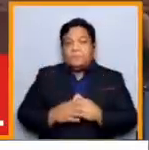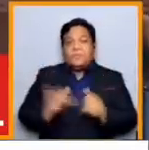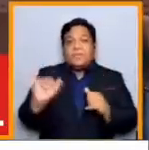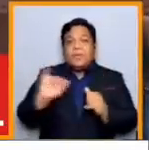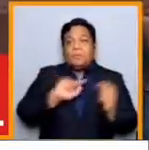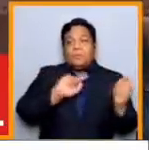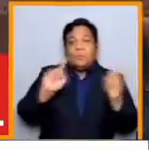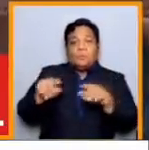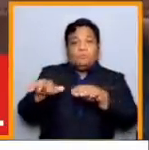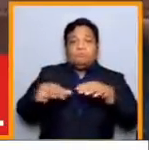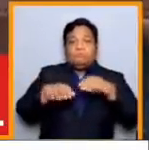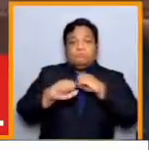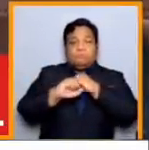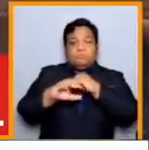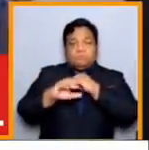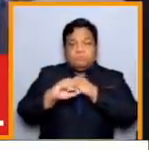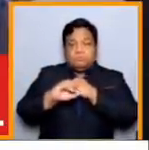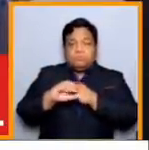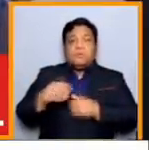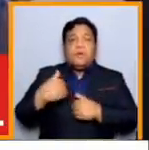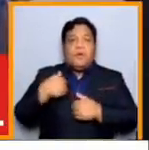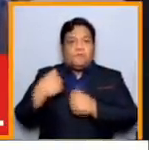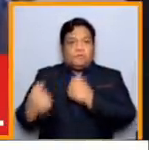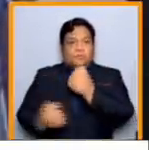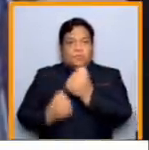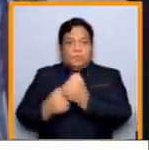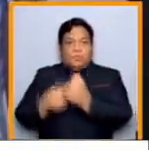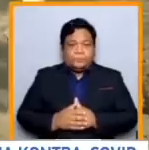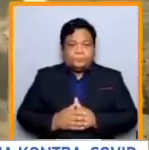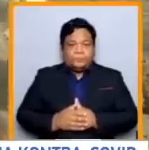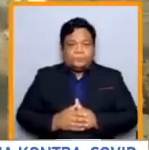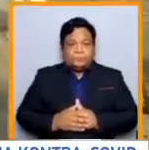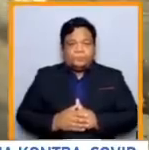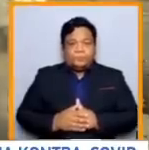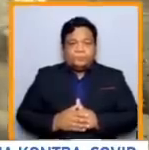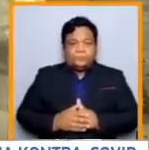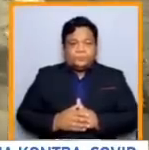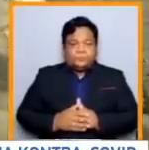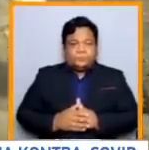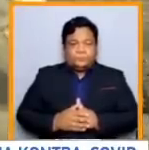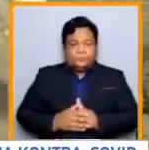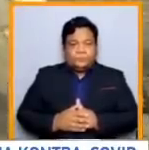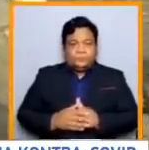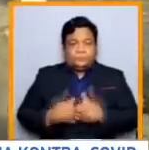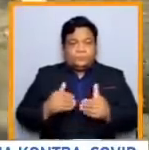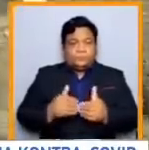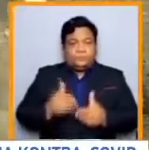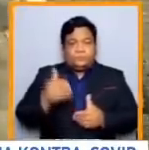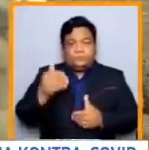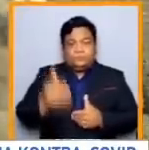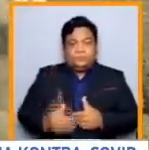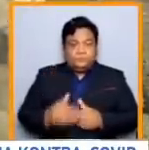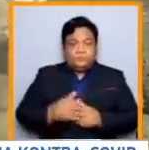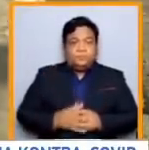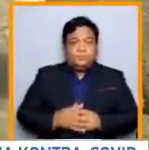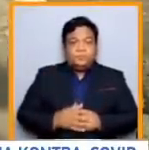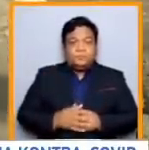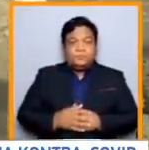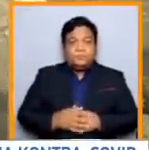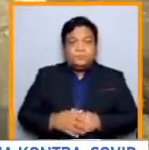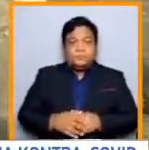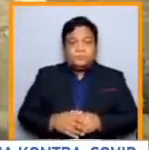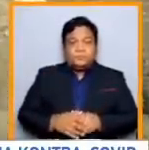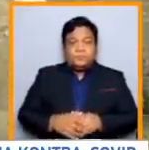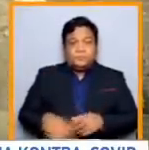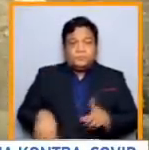Hagna. Inendorso sila roon ni Mayor Joseph Raniola. Walang pampublikong aktibidad ang magkatandam na sina dating Senador